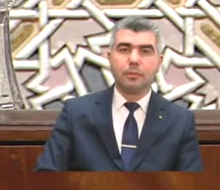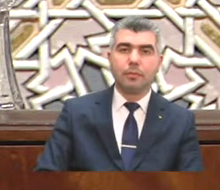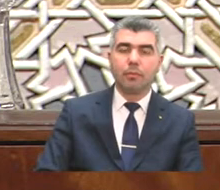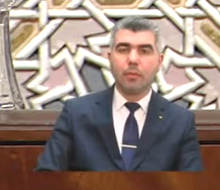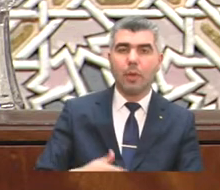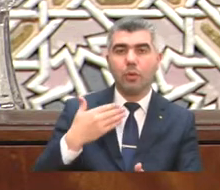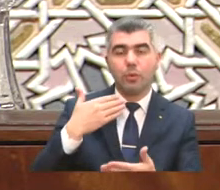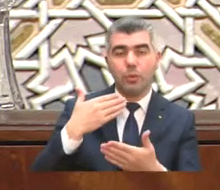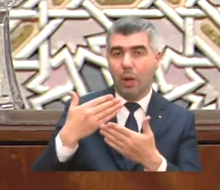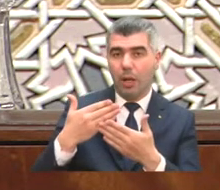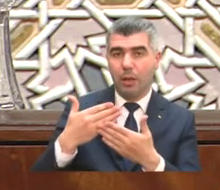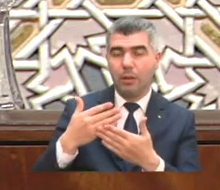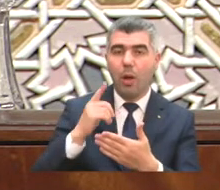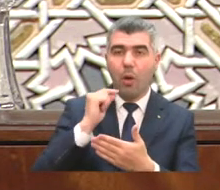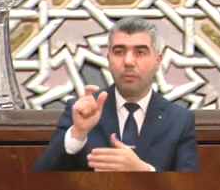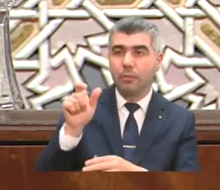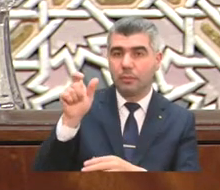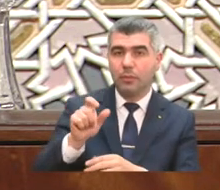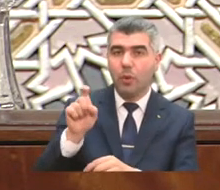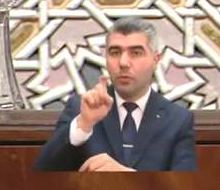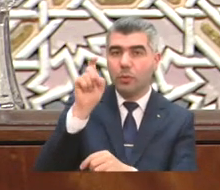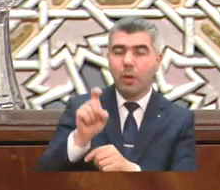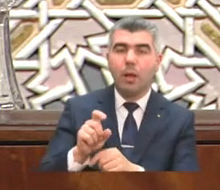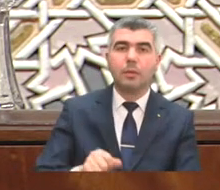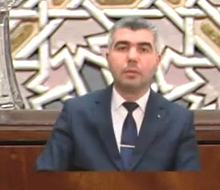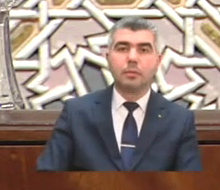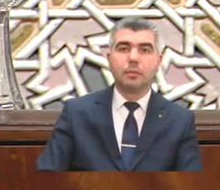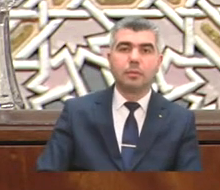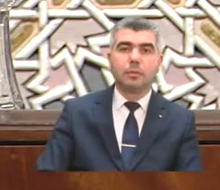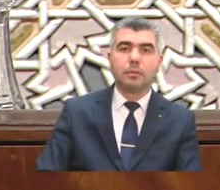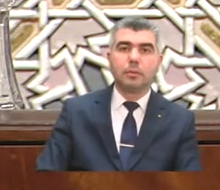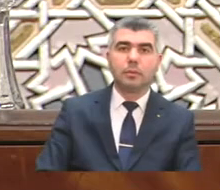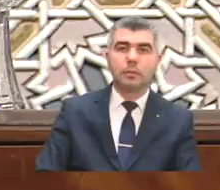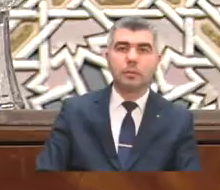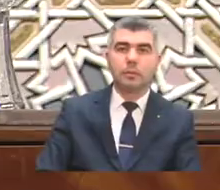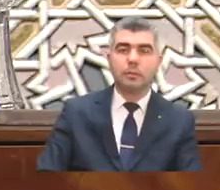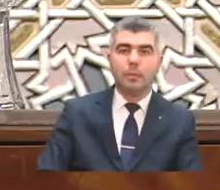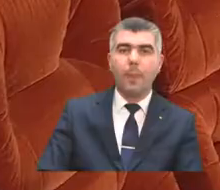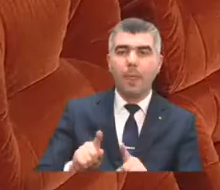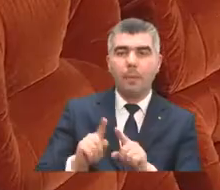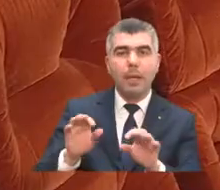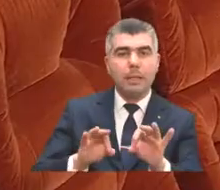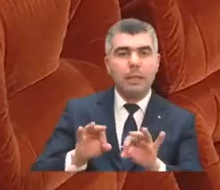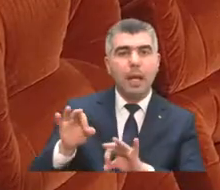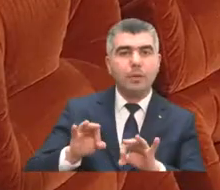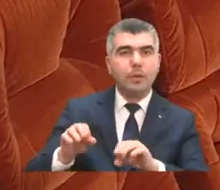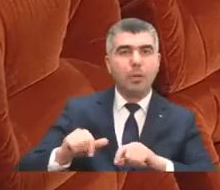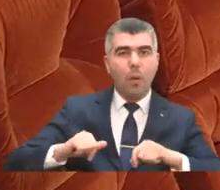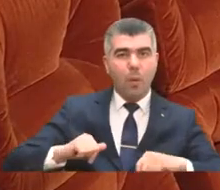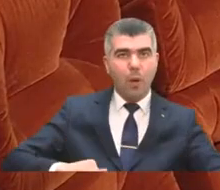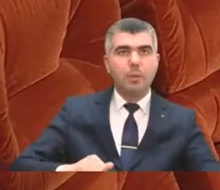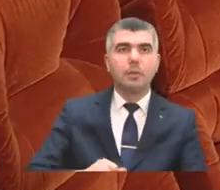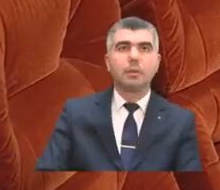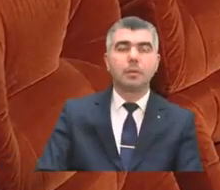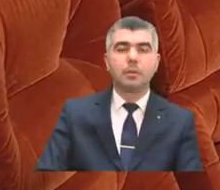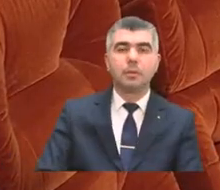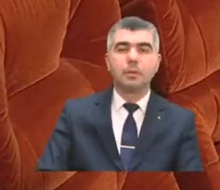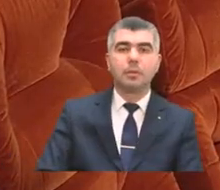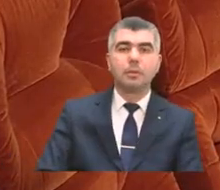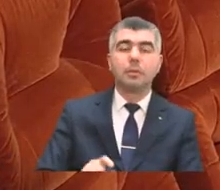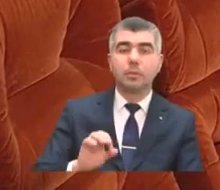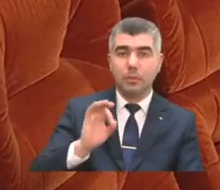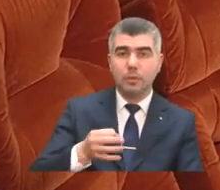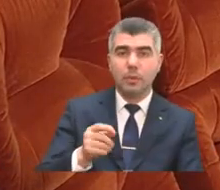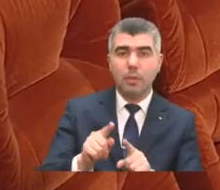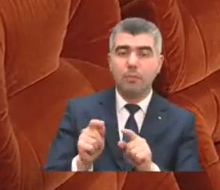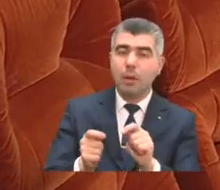شكرا سي النائب على هذا السؤال. عندنا استراتيجيه في وزاره النقل واللوجيستيك تهدف لتاهيل القطاع ديال